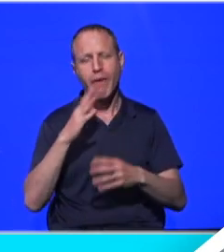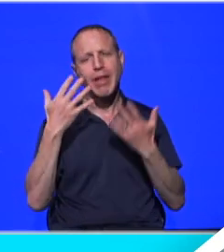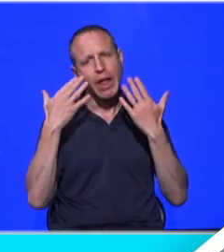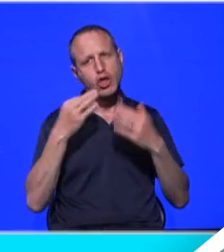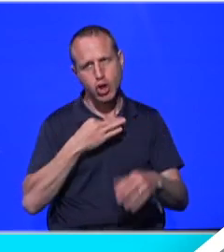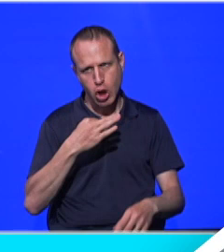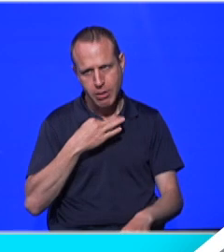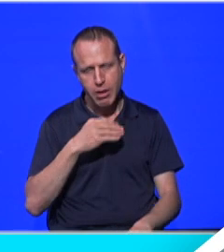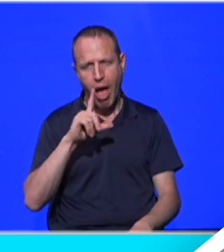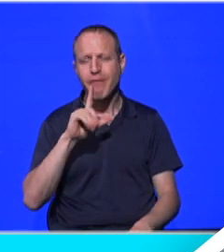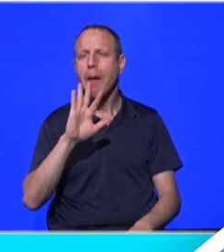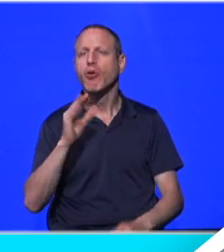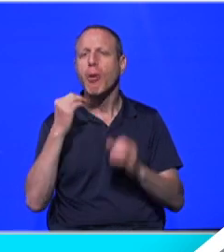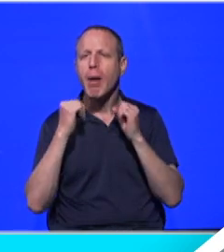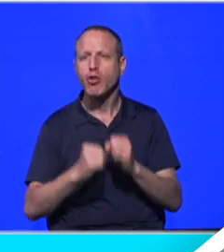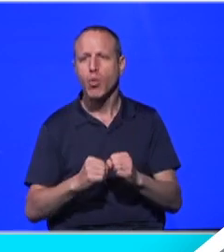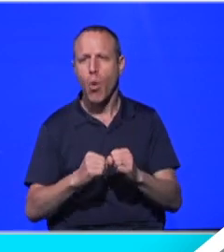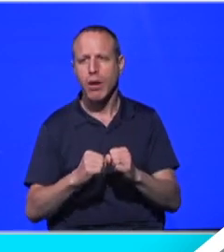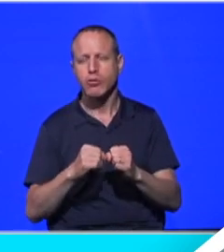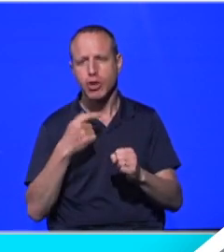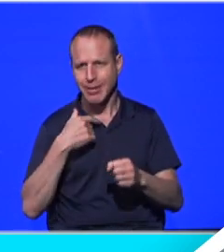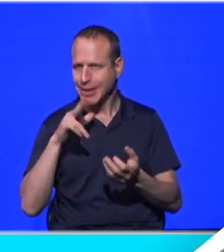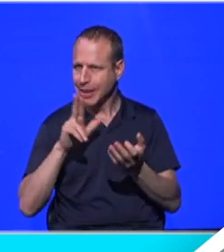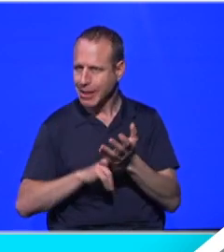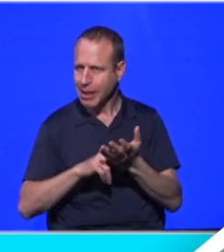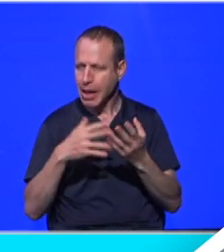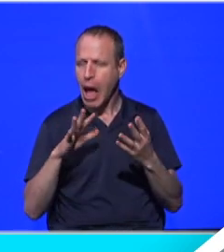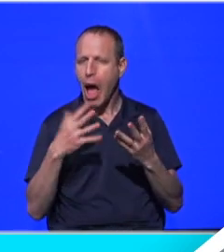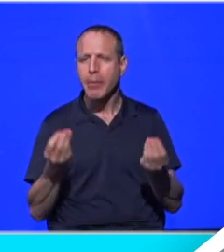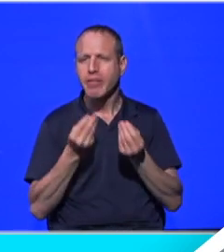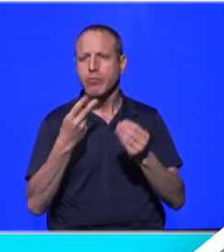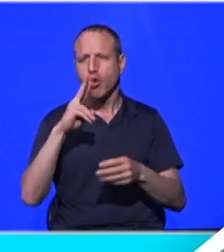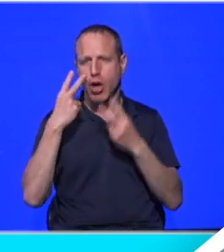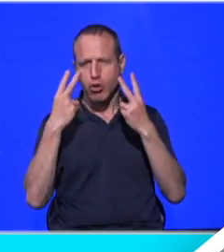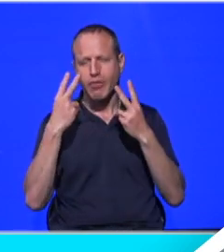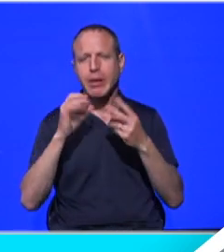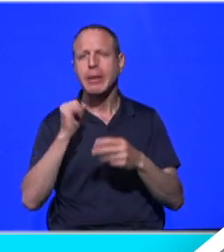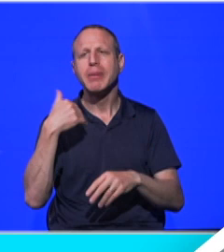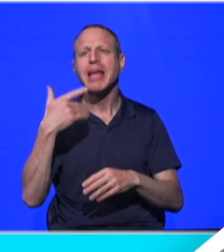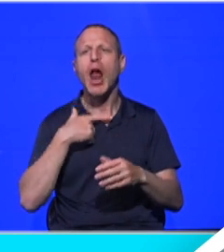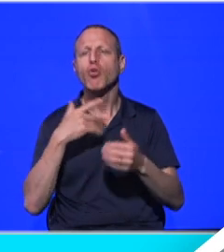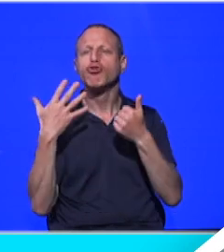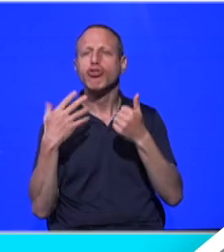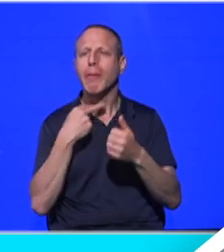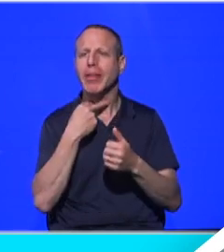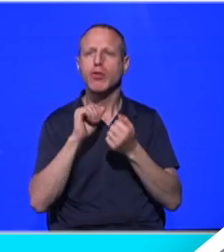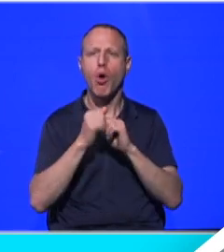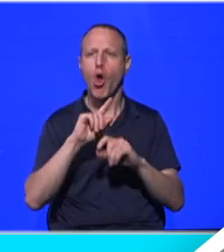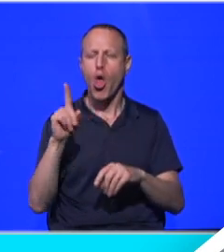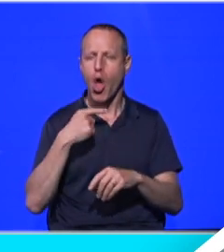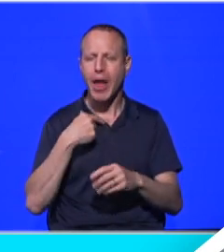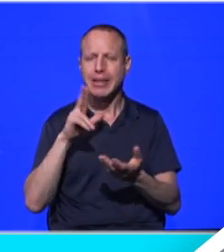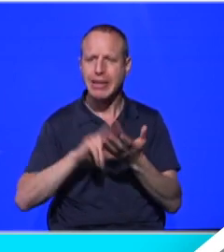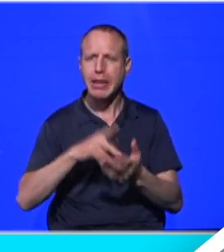שלי, אבל מה שבטוח זה שאני צדקתי בכמה דברים יותר חשובים, מי נהיה לנו שישה כן. מנדטים או לא. תגיד... אני